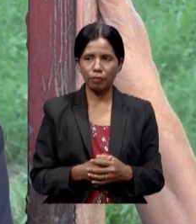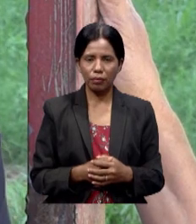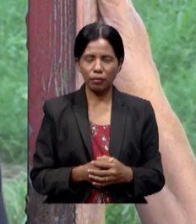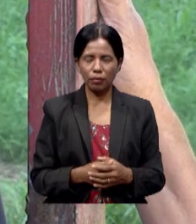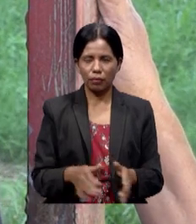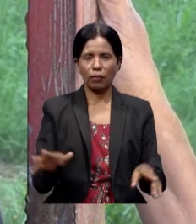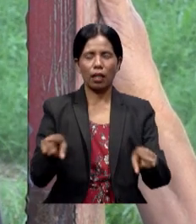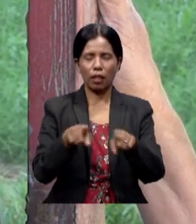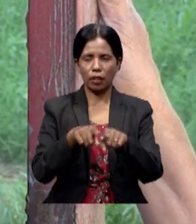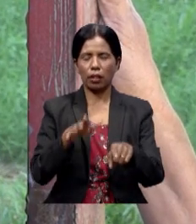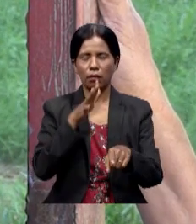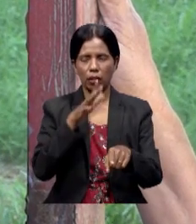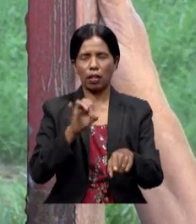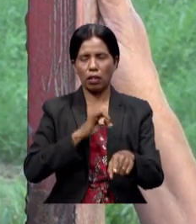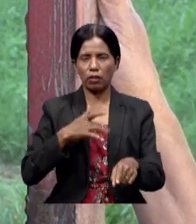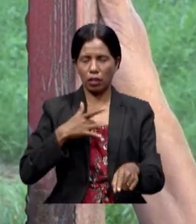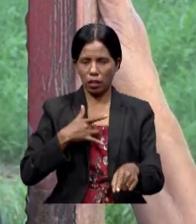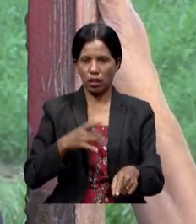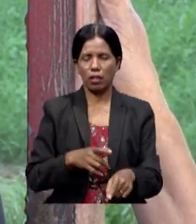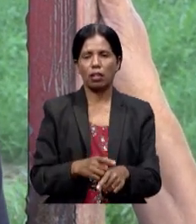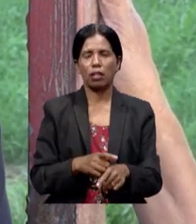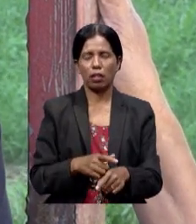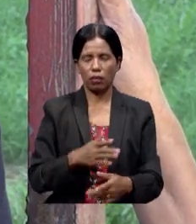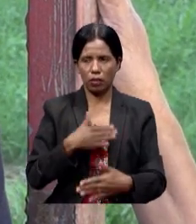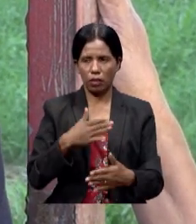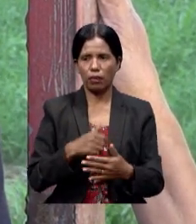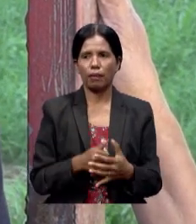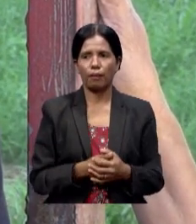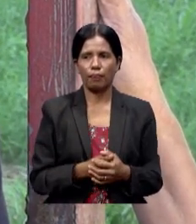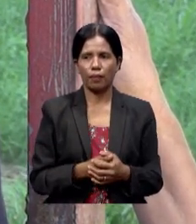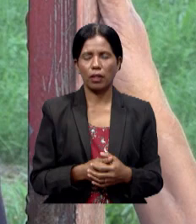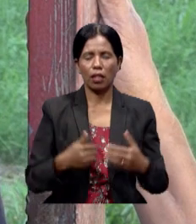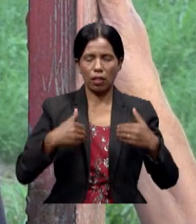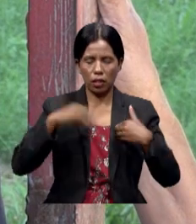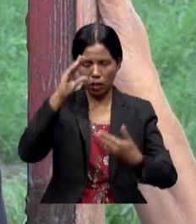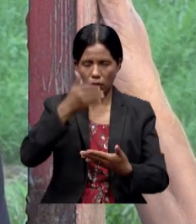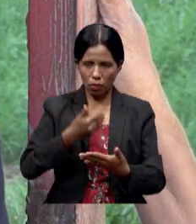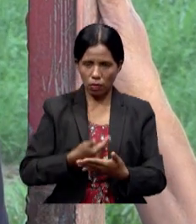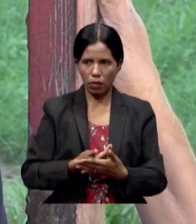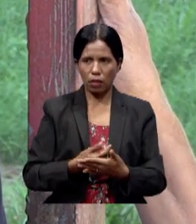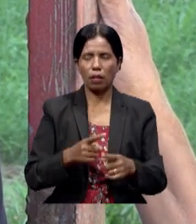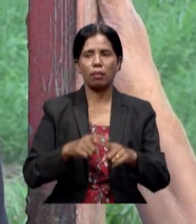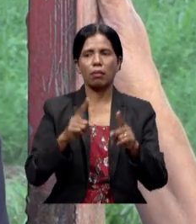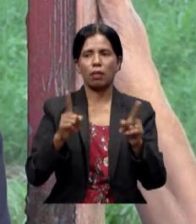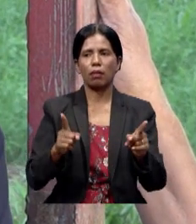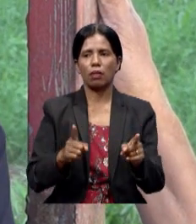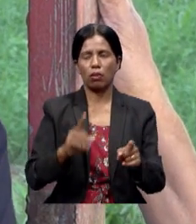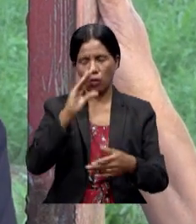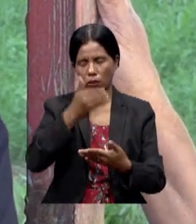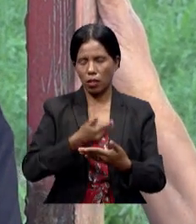ne. Hau bangga los tamba sani. Nia punya anak, nia uang, tapi uang sir kan laya ida mas